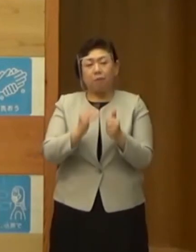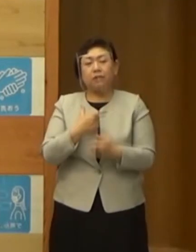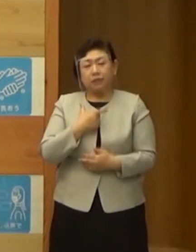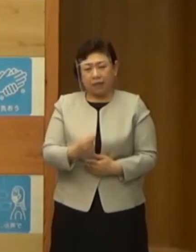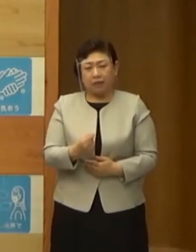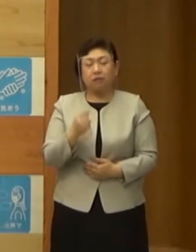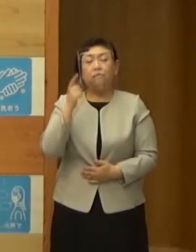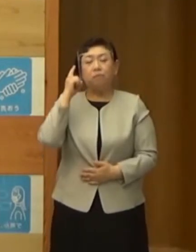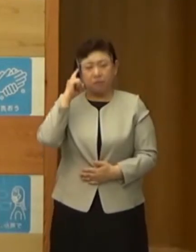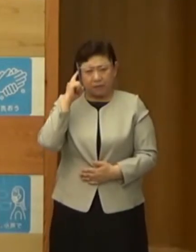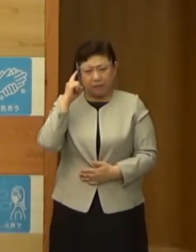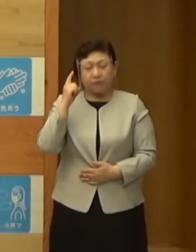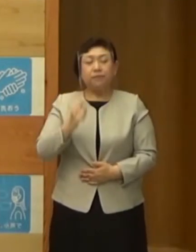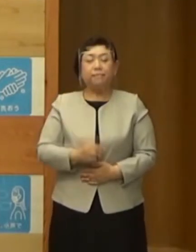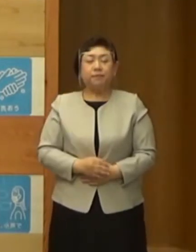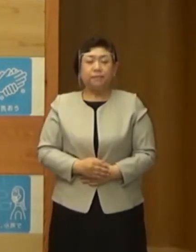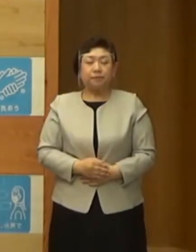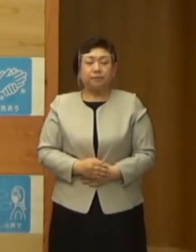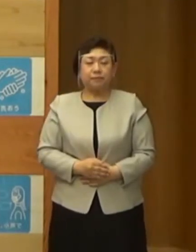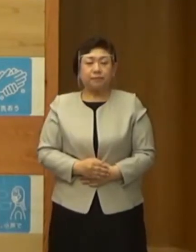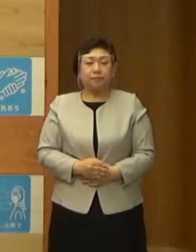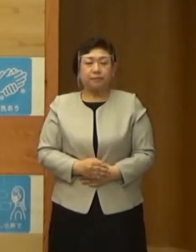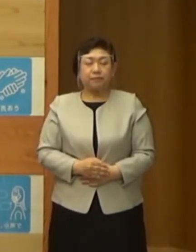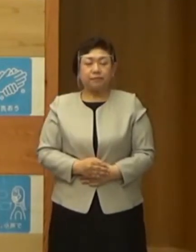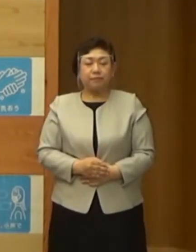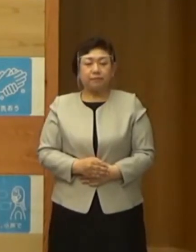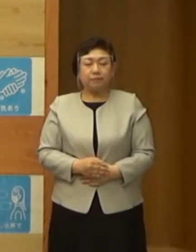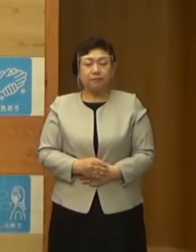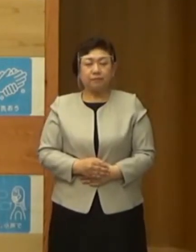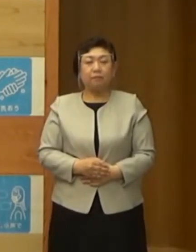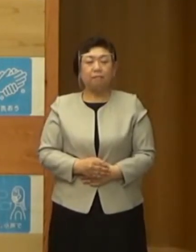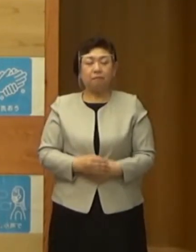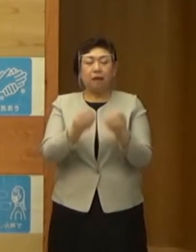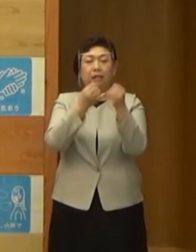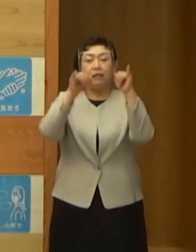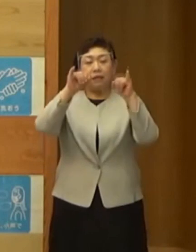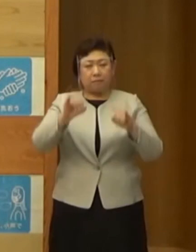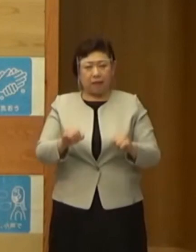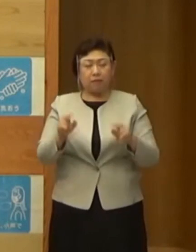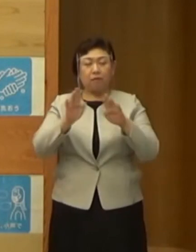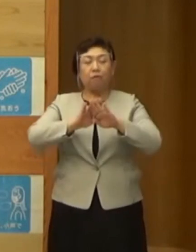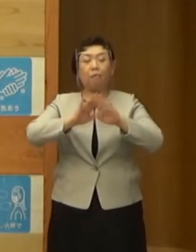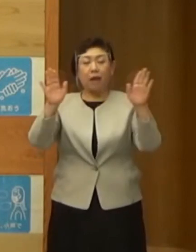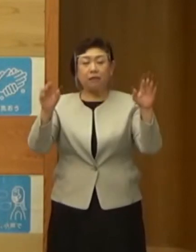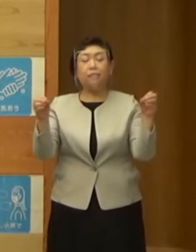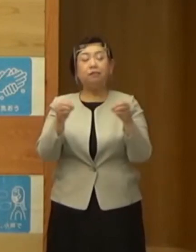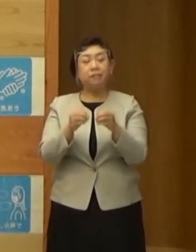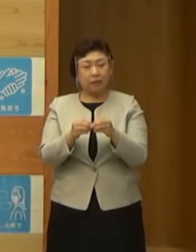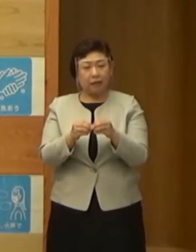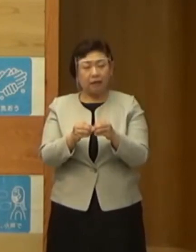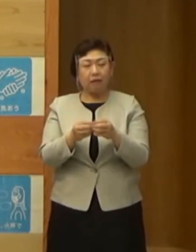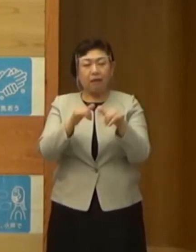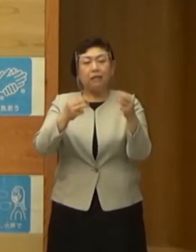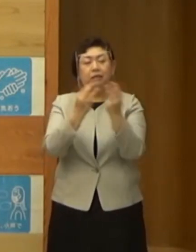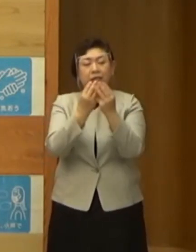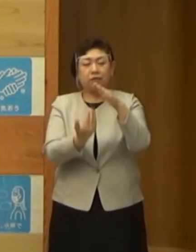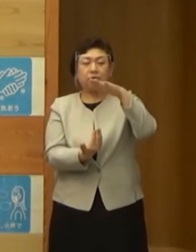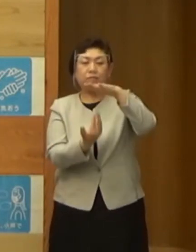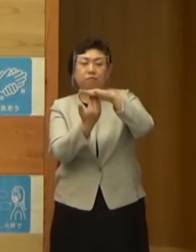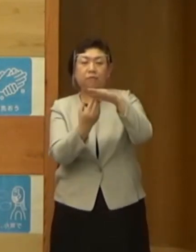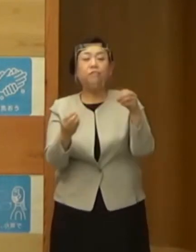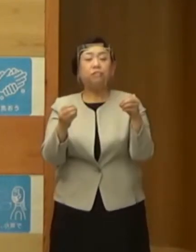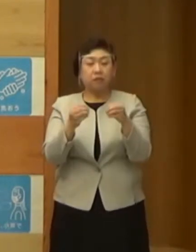まいりたいと思います。次にイベントの開催についてであります。人数の上限につきまし